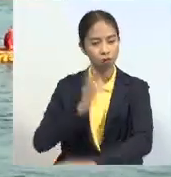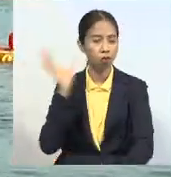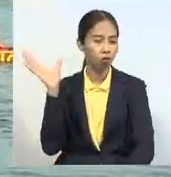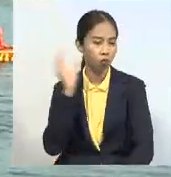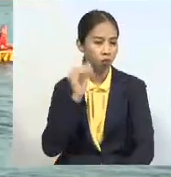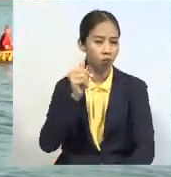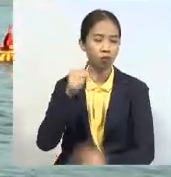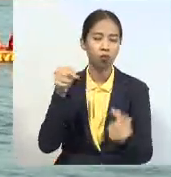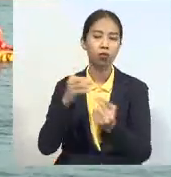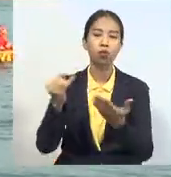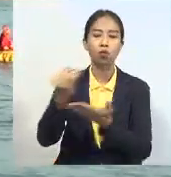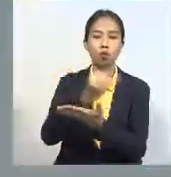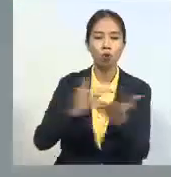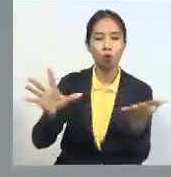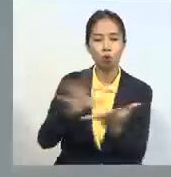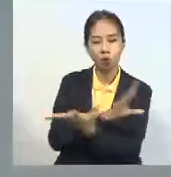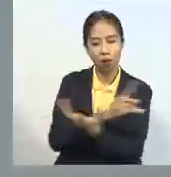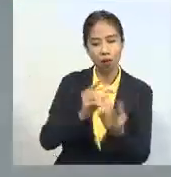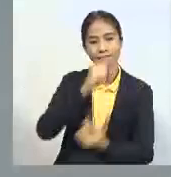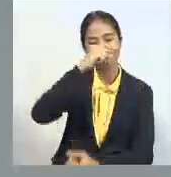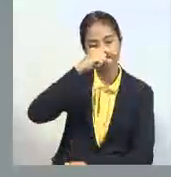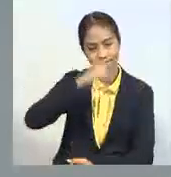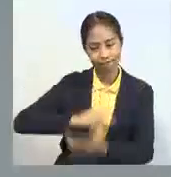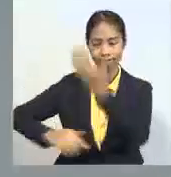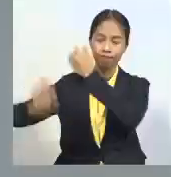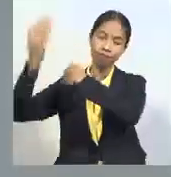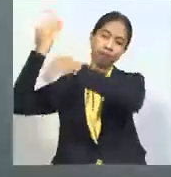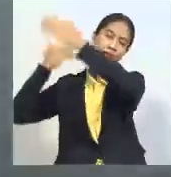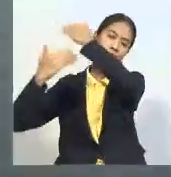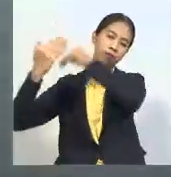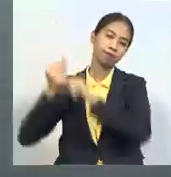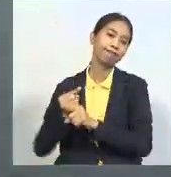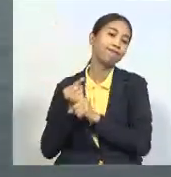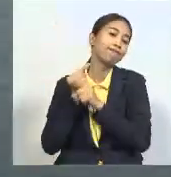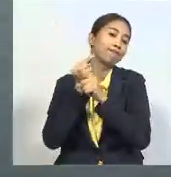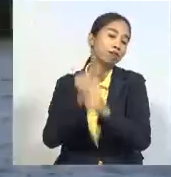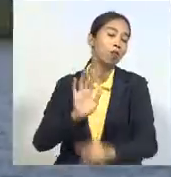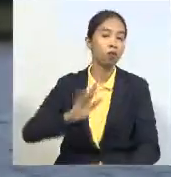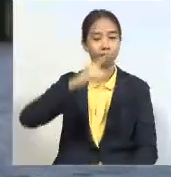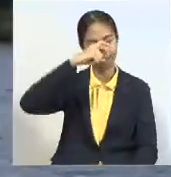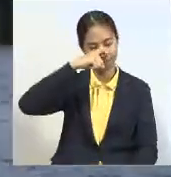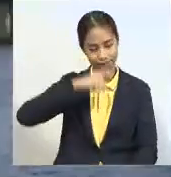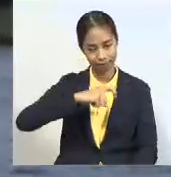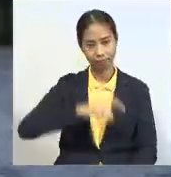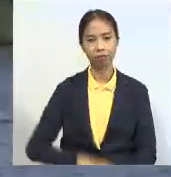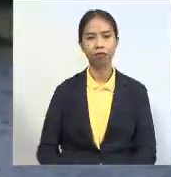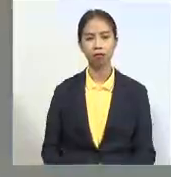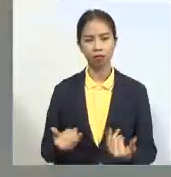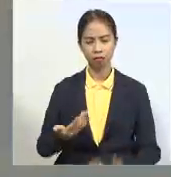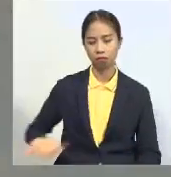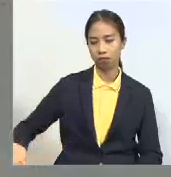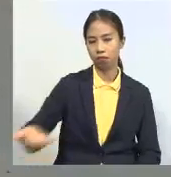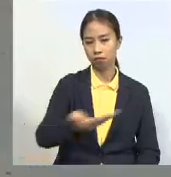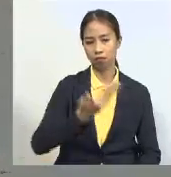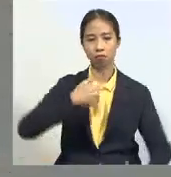นถึงศิลปะวัฒนธรรมอันล้ำค่าโบราณราชประเพณีของราชอาณาจักรไทยควรที่ปวงชนชาว